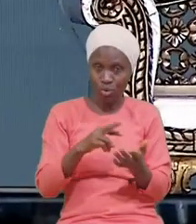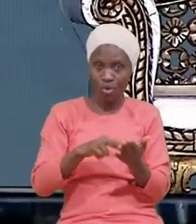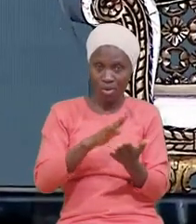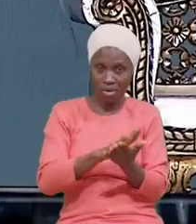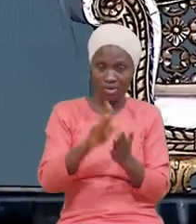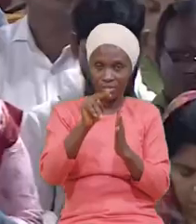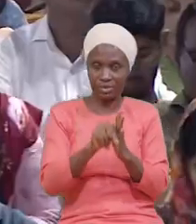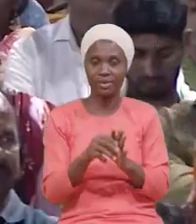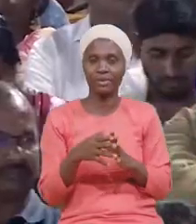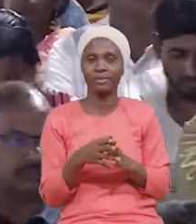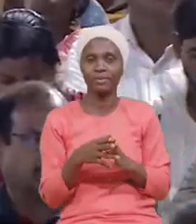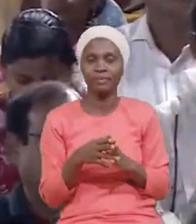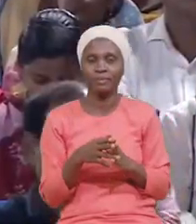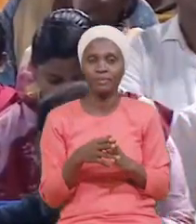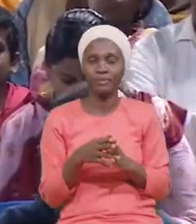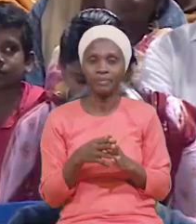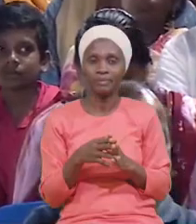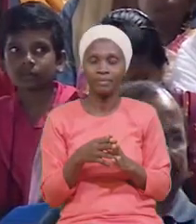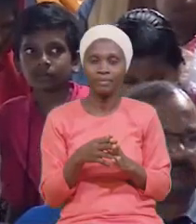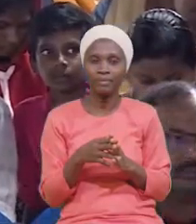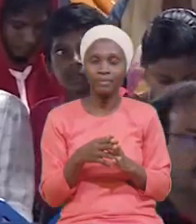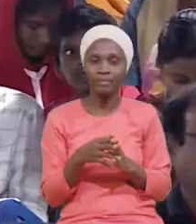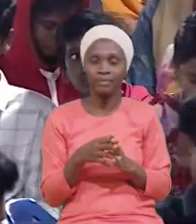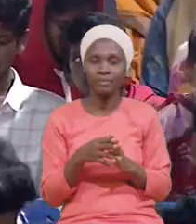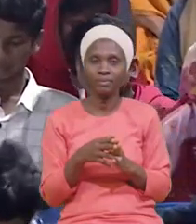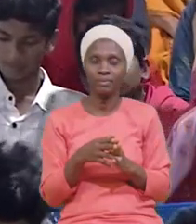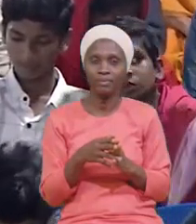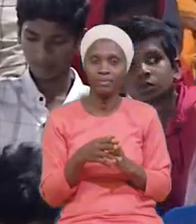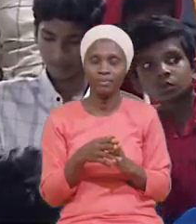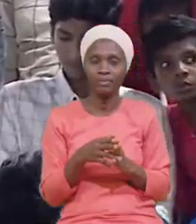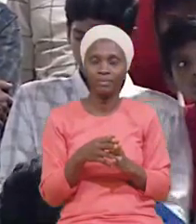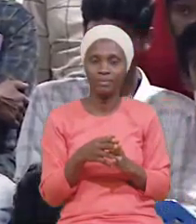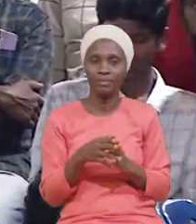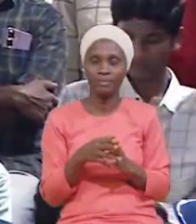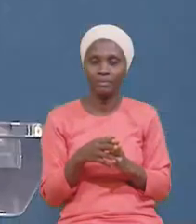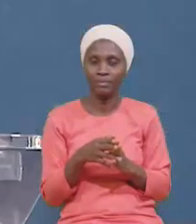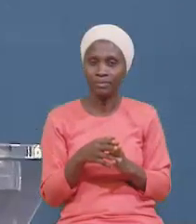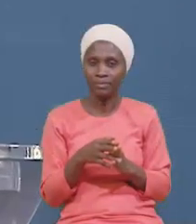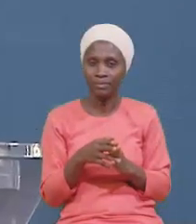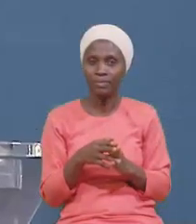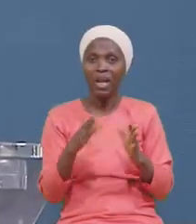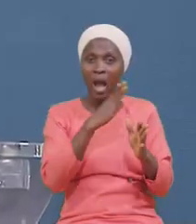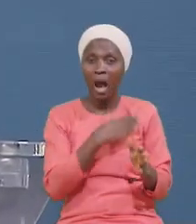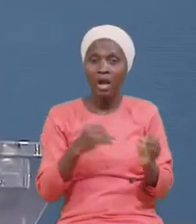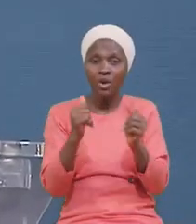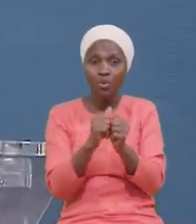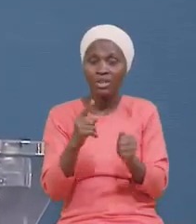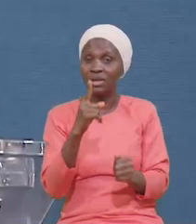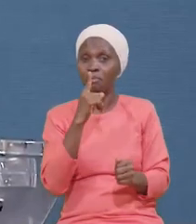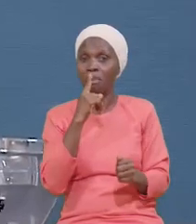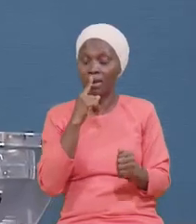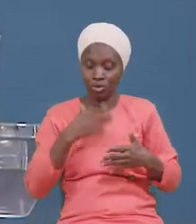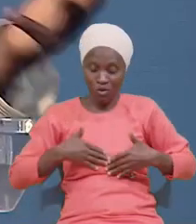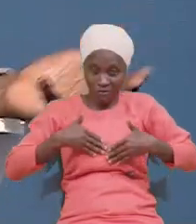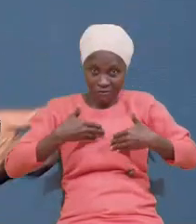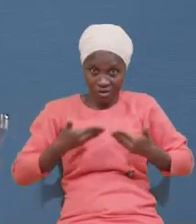righteousness ayokka vyaktulu vari yokka hrudayanusaramaga oppukoni neetimantuluga teerchabadutunnaru and the mouth confession is